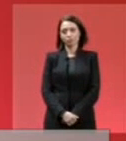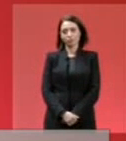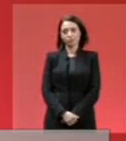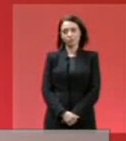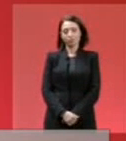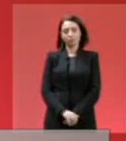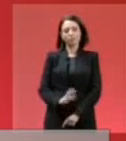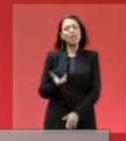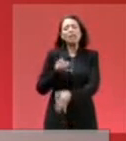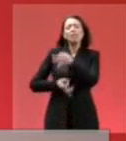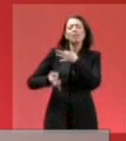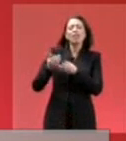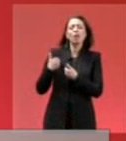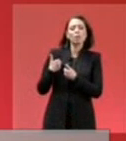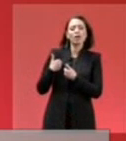Και